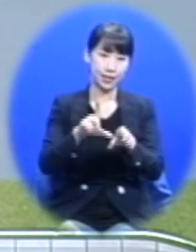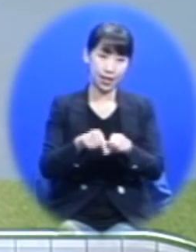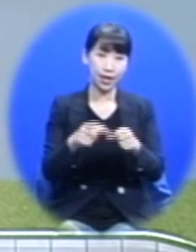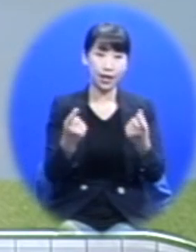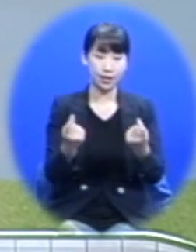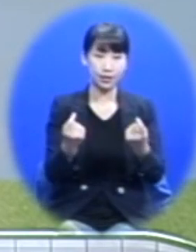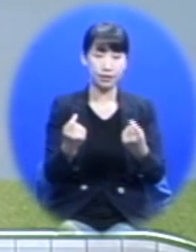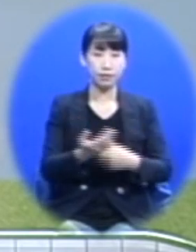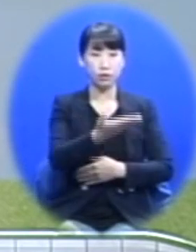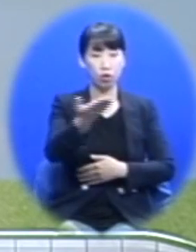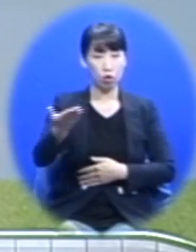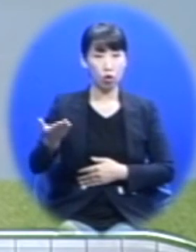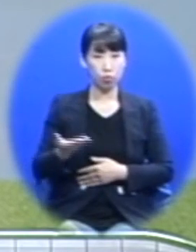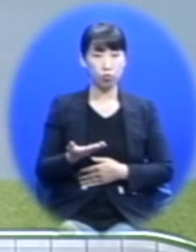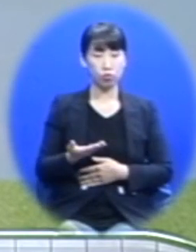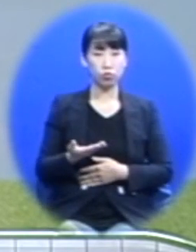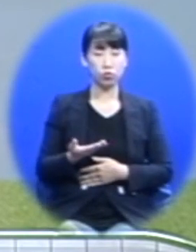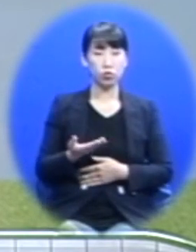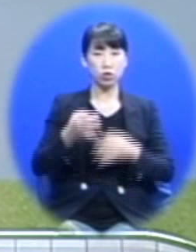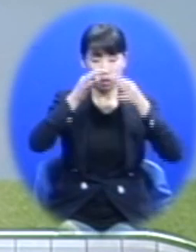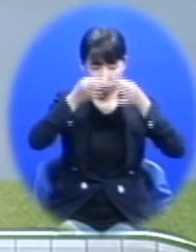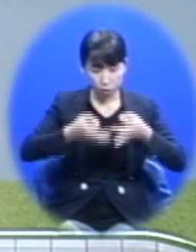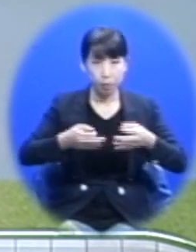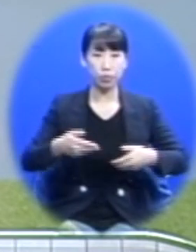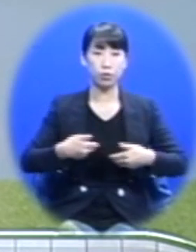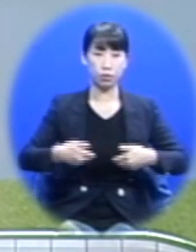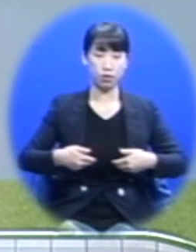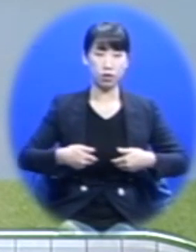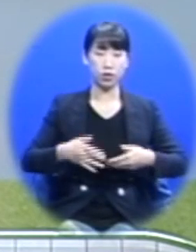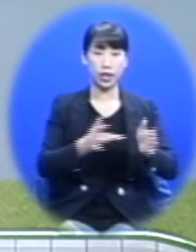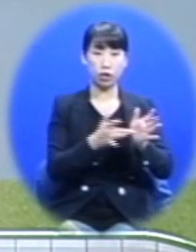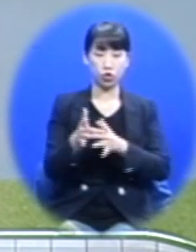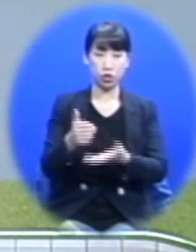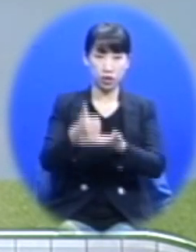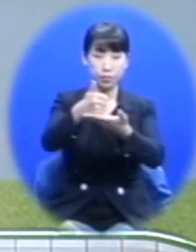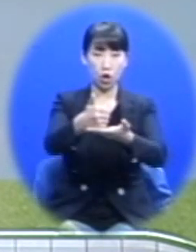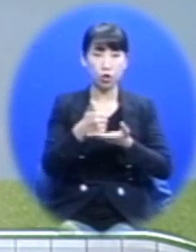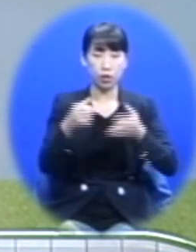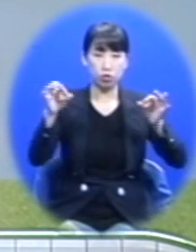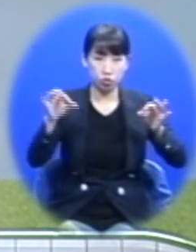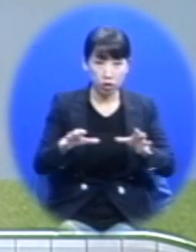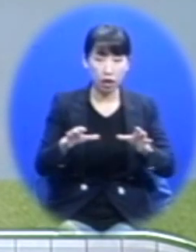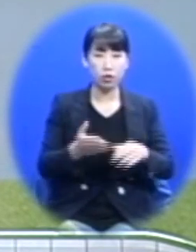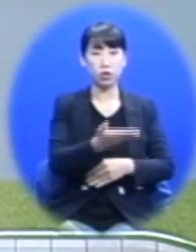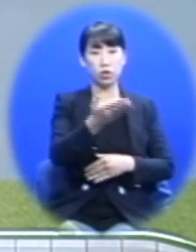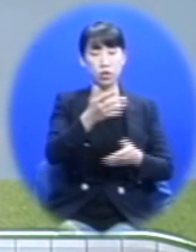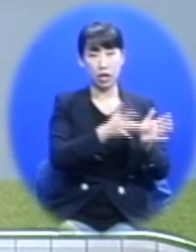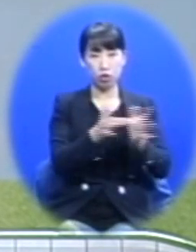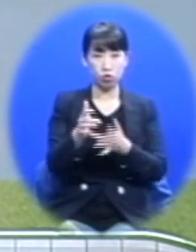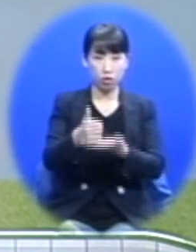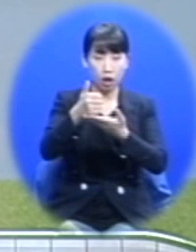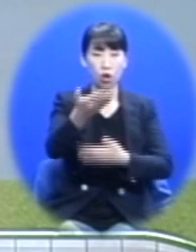여러분은 여러분이 어떤 존재가 되었는지를 아셔야 돼요. 여러분이 예수님을 영접하는 순간에 예수님과 여러분은 온전히